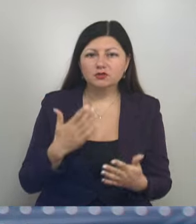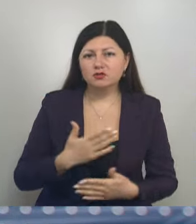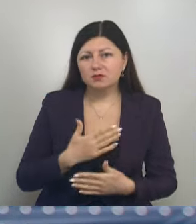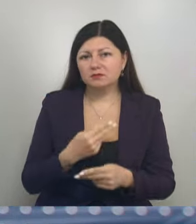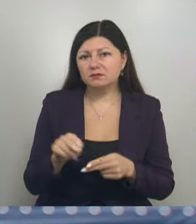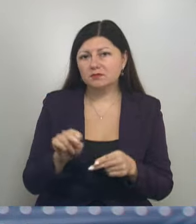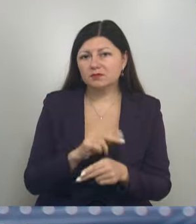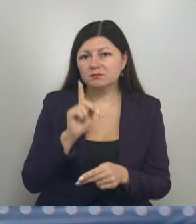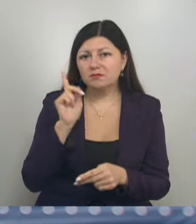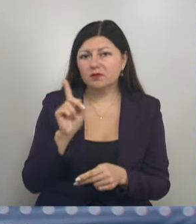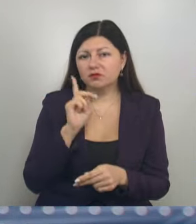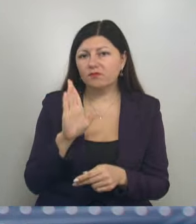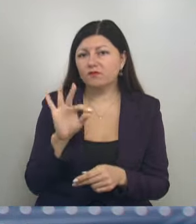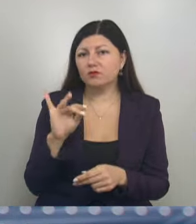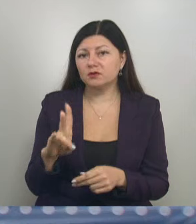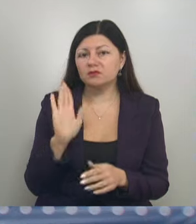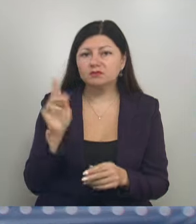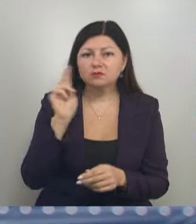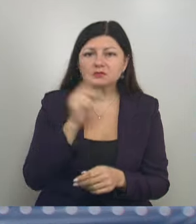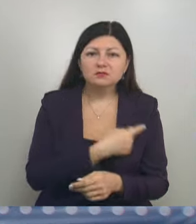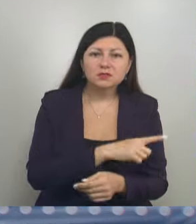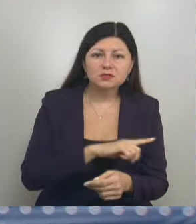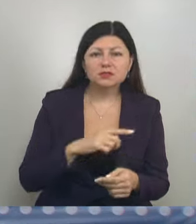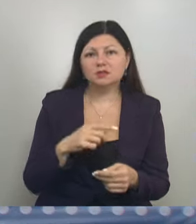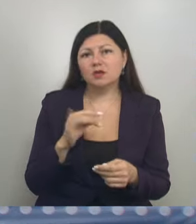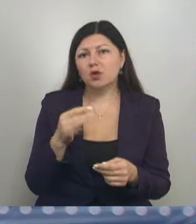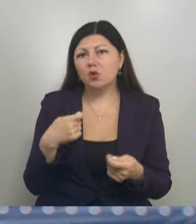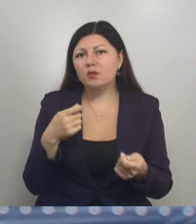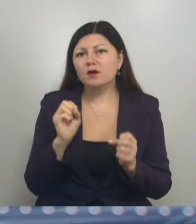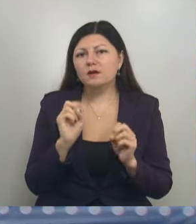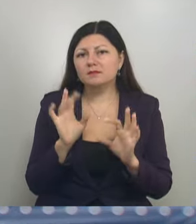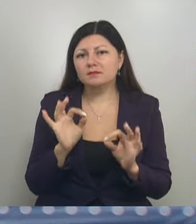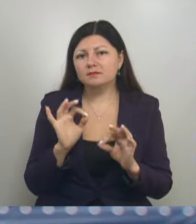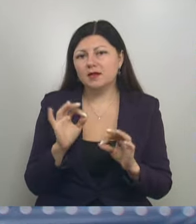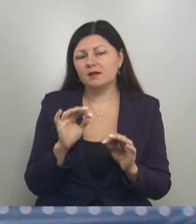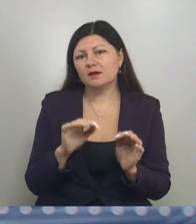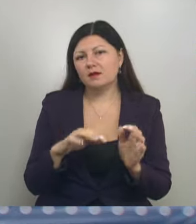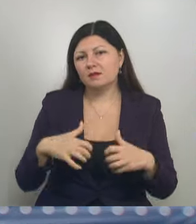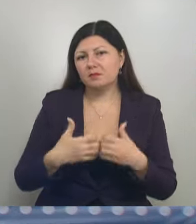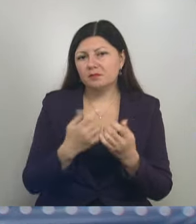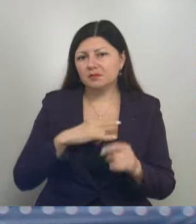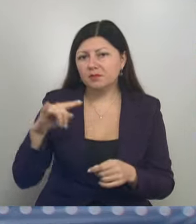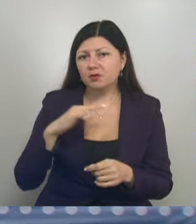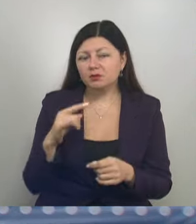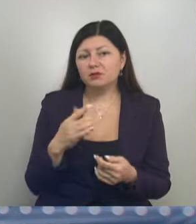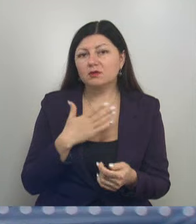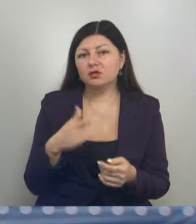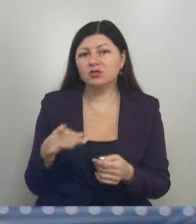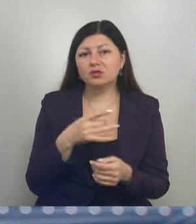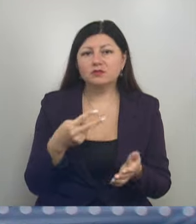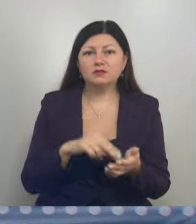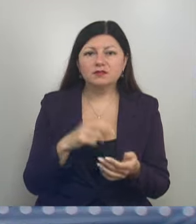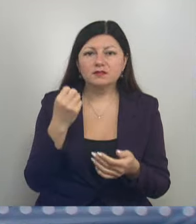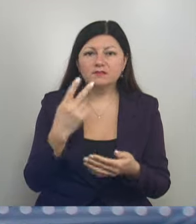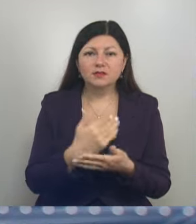будут изучать организацию связи, тактическую медицину и управление беспилотниками. Напомним, наш регион стал одним из 12, где в прошлом